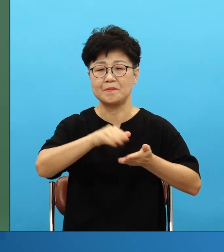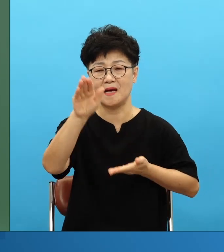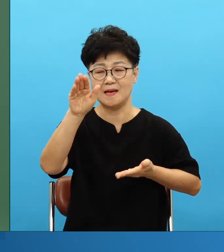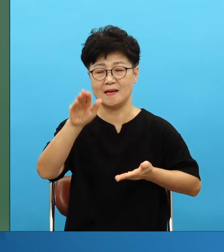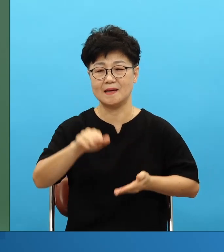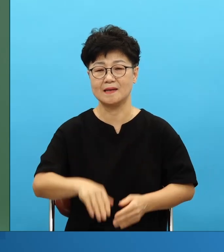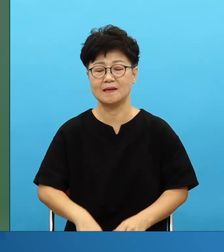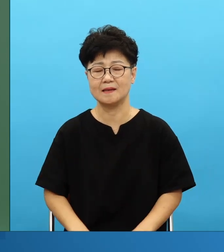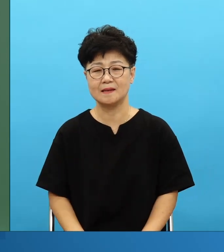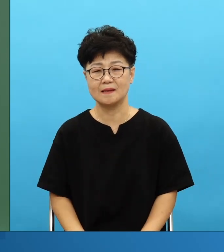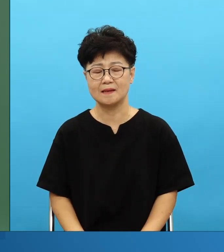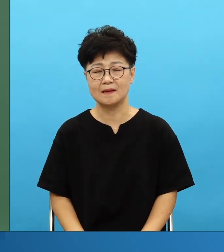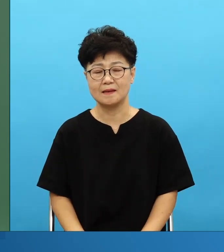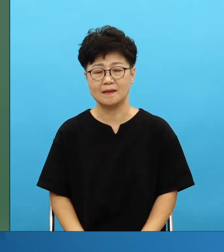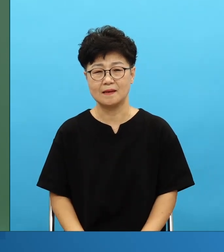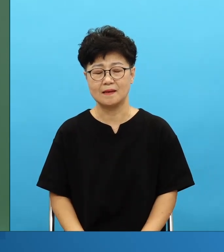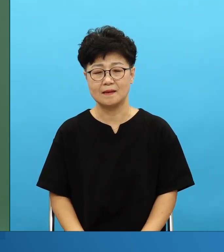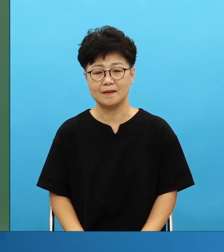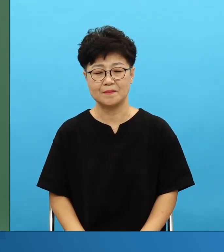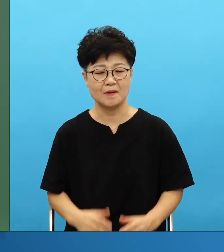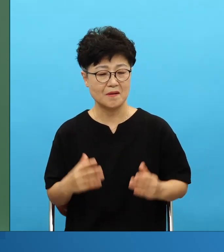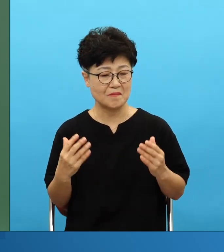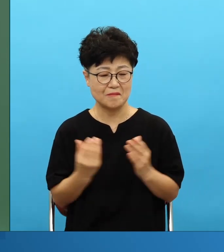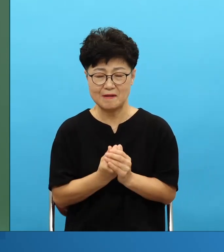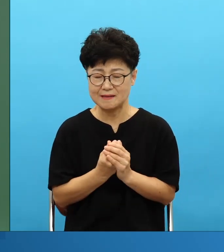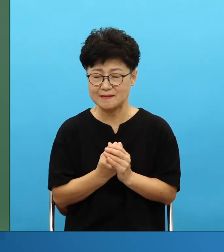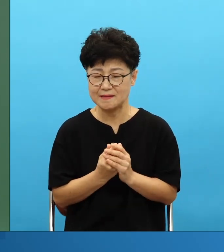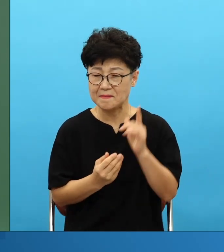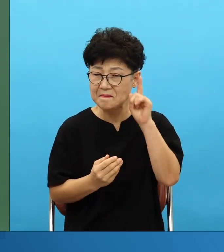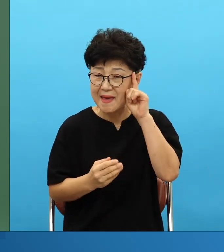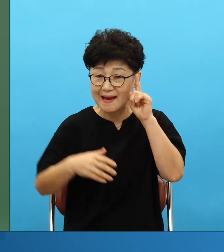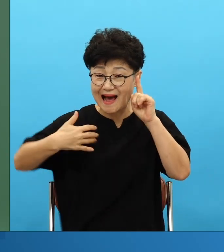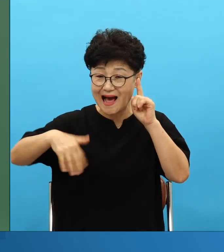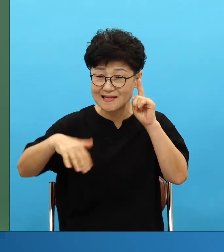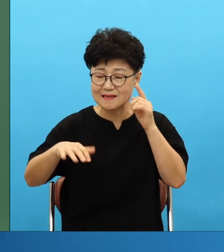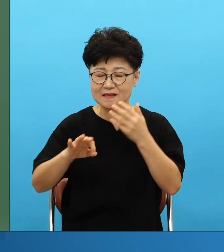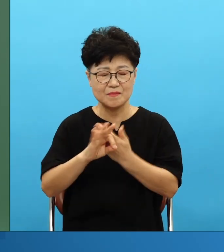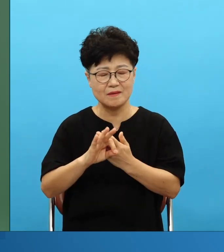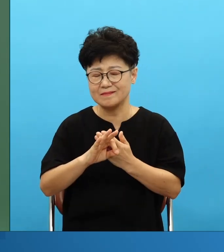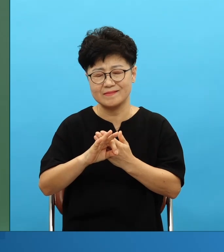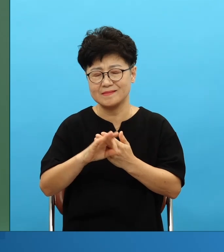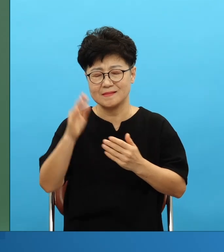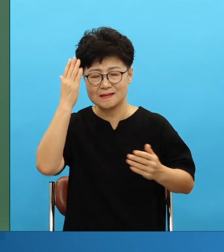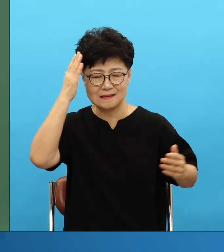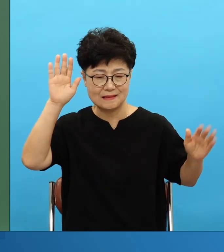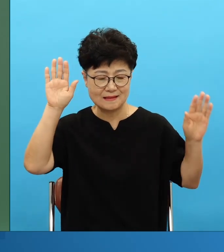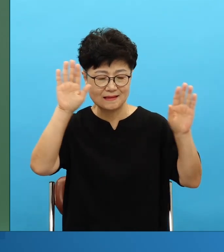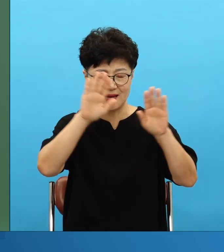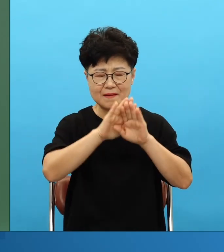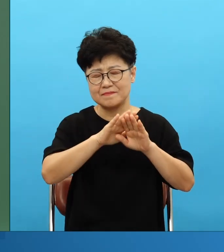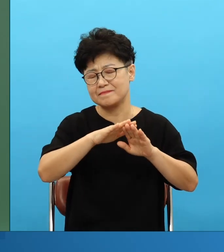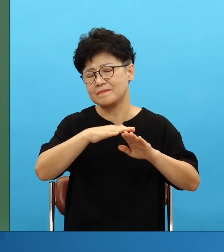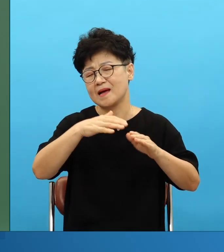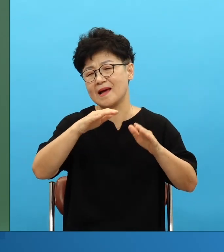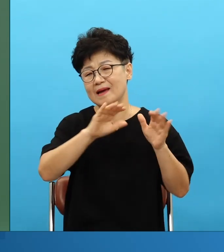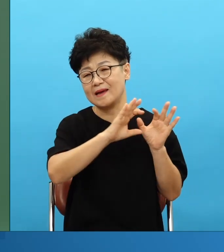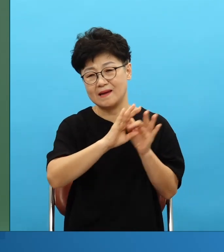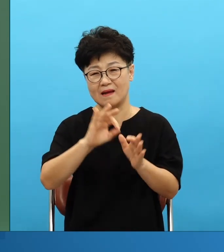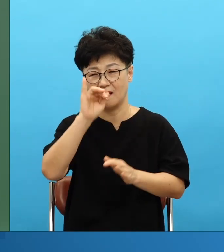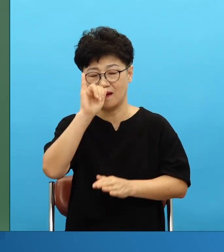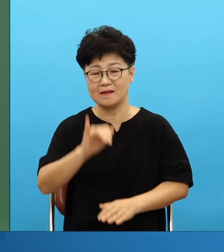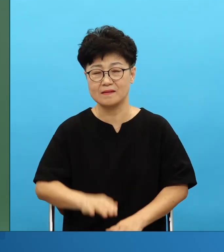그 이전에는 안 꺾일 겁니다. That prior to that, the darkness will not be broken. 이번 뭐 산업인대 때 나오겠습니다만은 하나님이